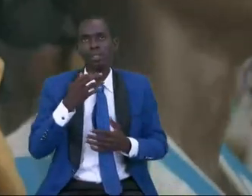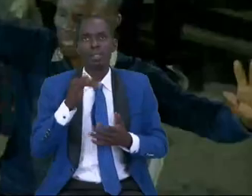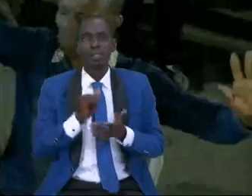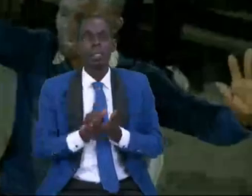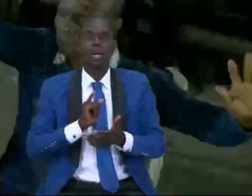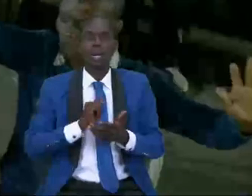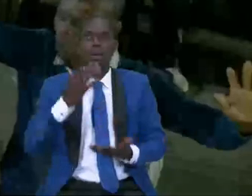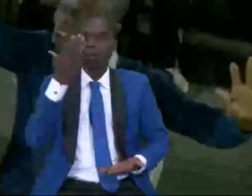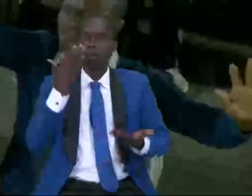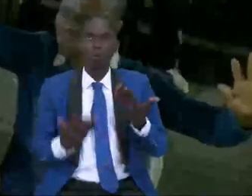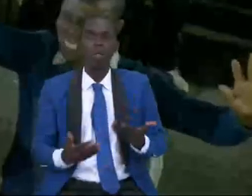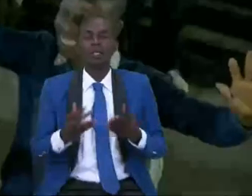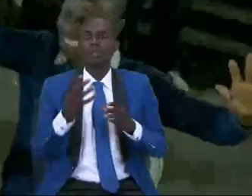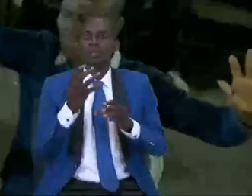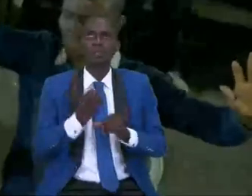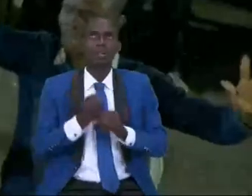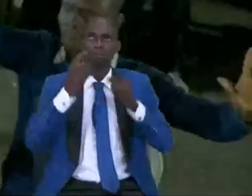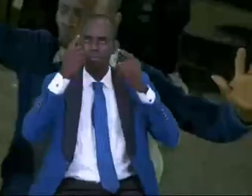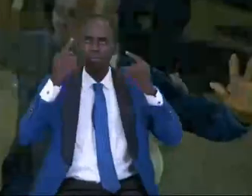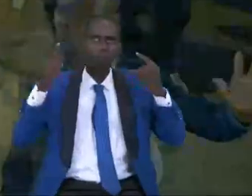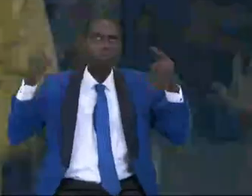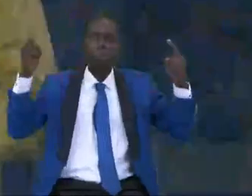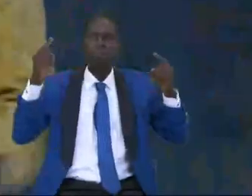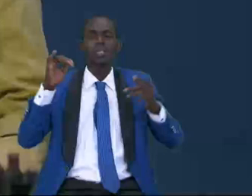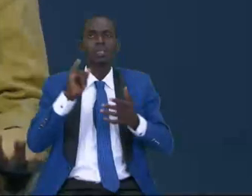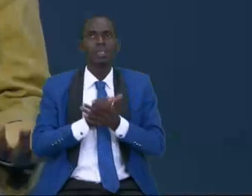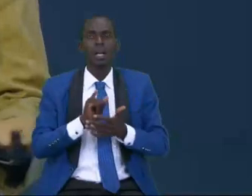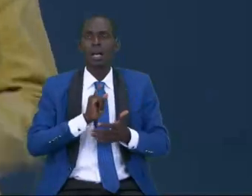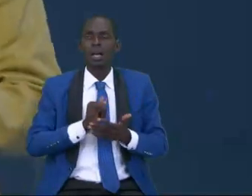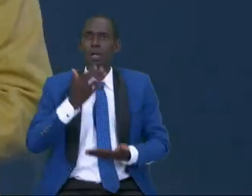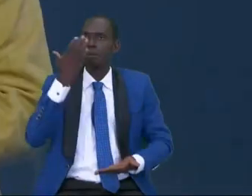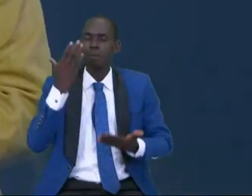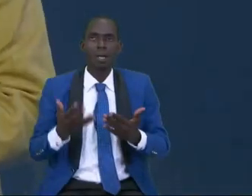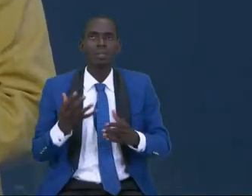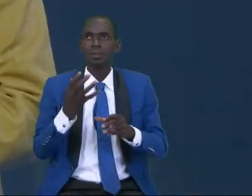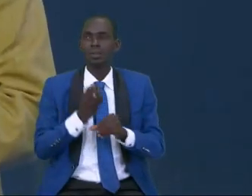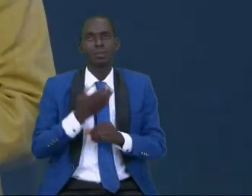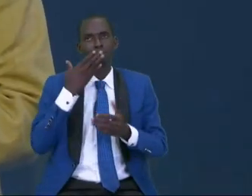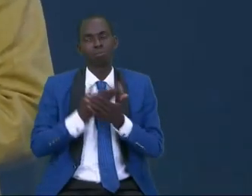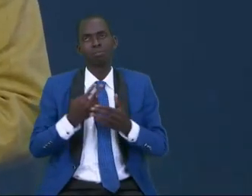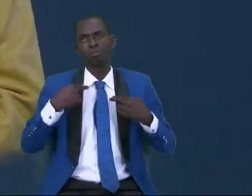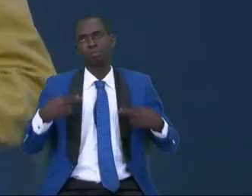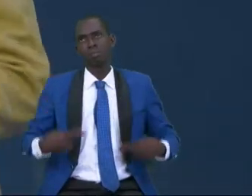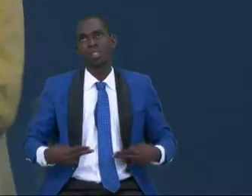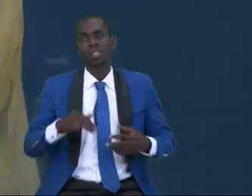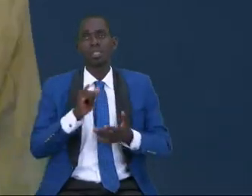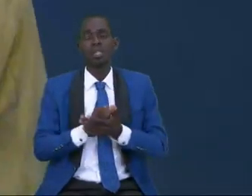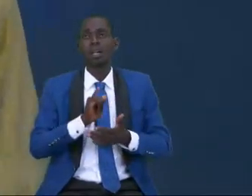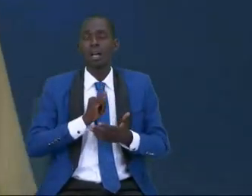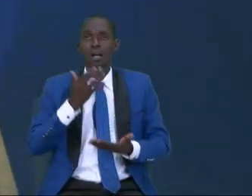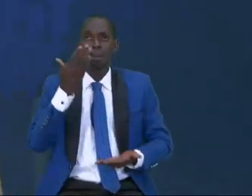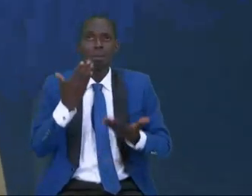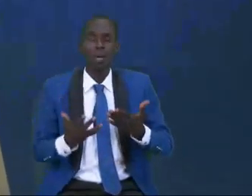paralysées reçoivent la force, que les nids que j'ai disparaissent, que mes